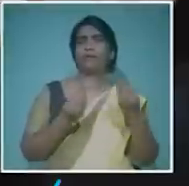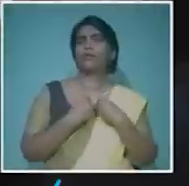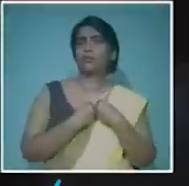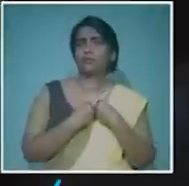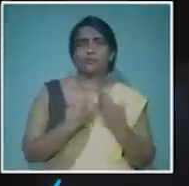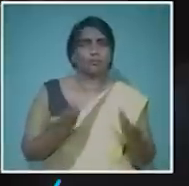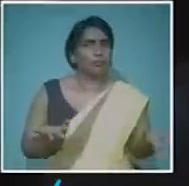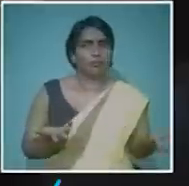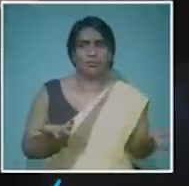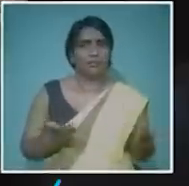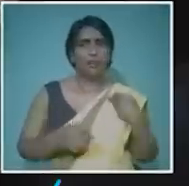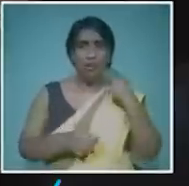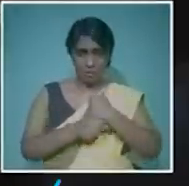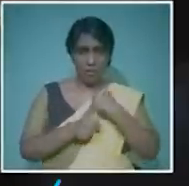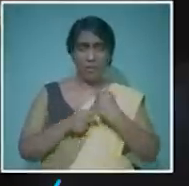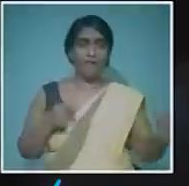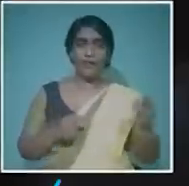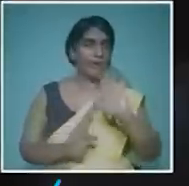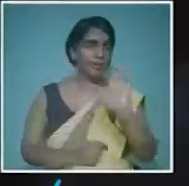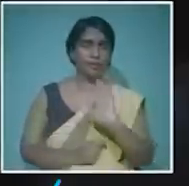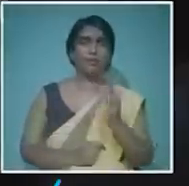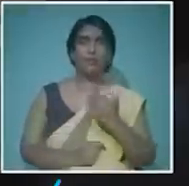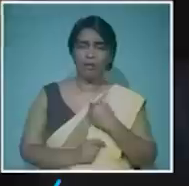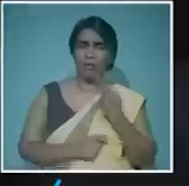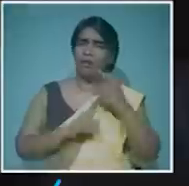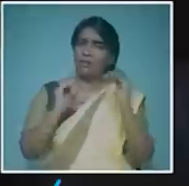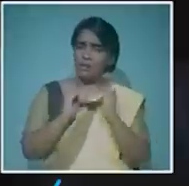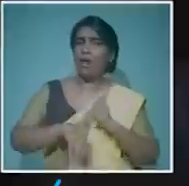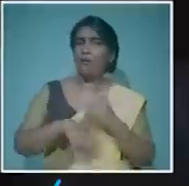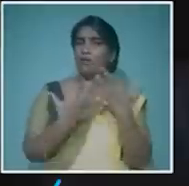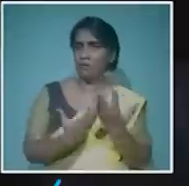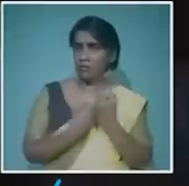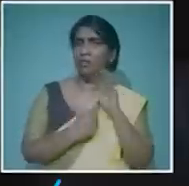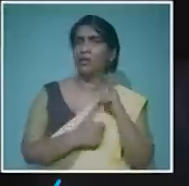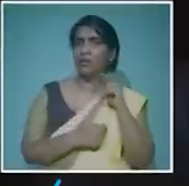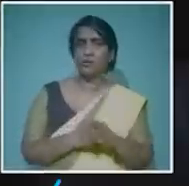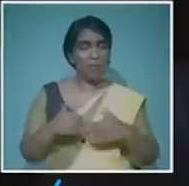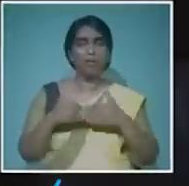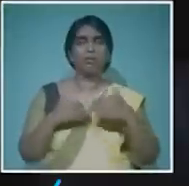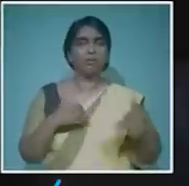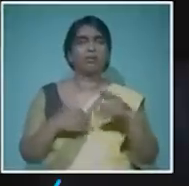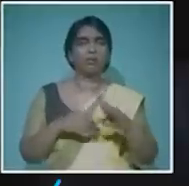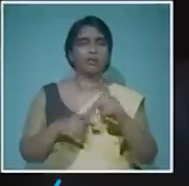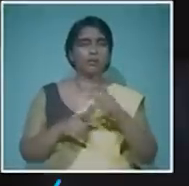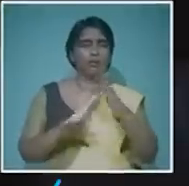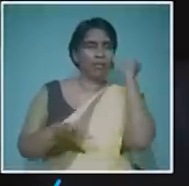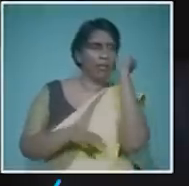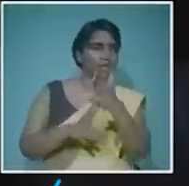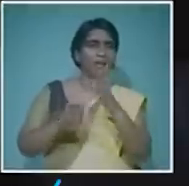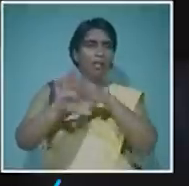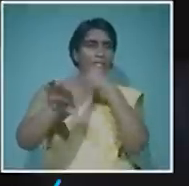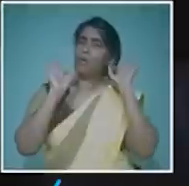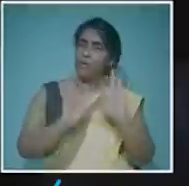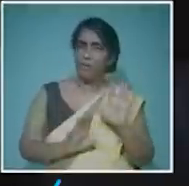හරි අඩයි. මම කියන්නේ මේ ආණ්ඩුවද විපක්ෂද කියලා කියන එක නෙමෙයි. අපිට සමාන අවස්ථාවක් කාටත් තියෙනවා. එනිසා මේක තවදුරටත් සමච්චලයට ඉඩ තියන්නේ නැතුව